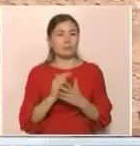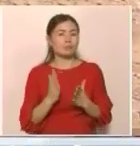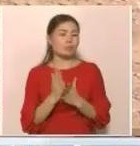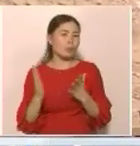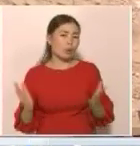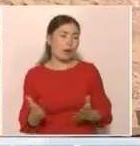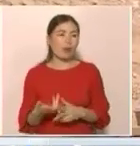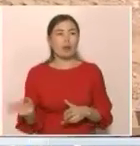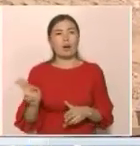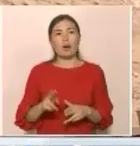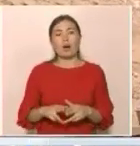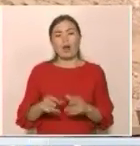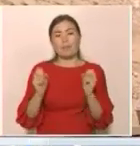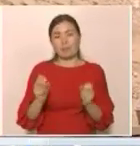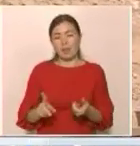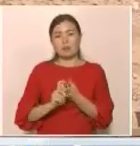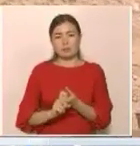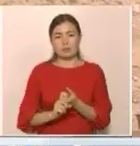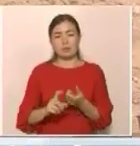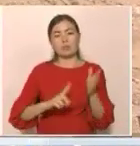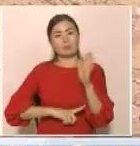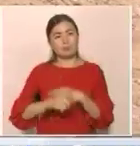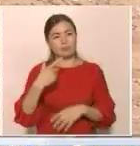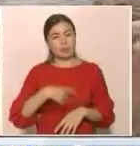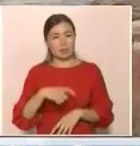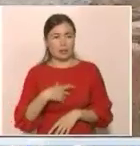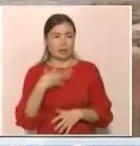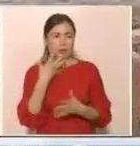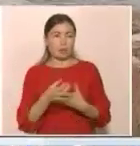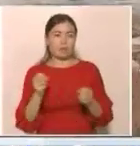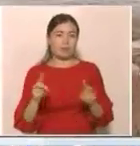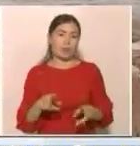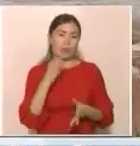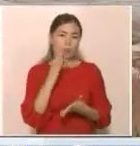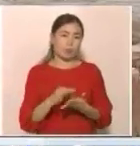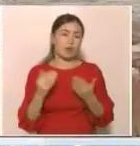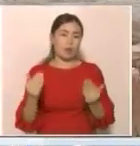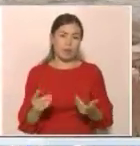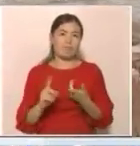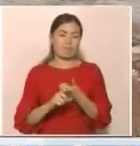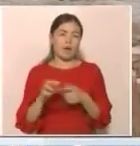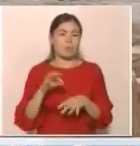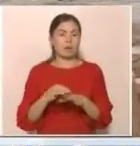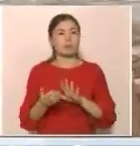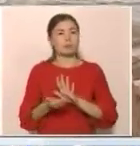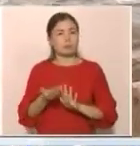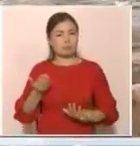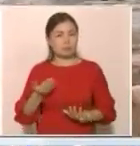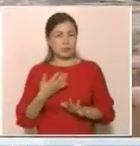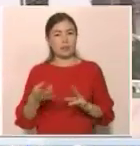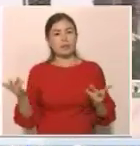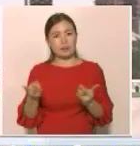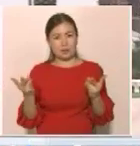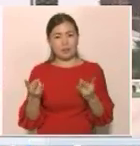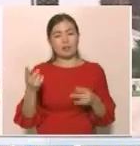сәт. Қауіпті індетпен күресті өзімізден бастайық, өз ісімізге жауаппен қарап, дерттің етек жайын болдырмайық деп